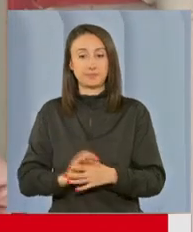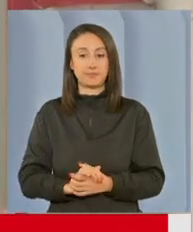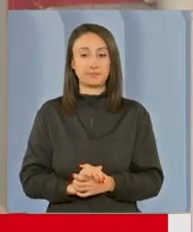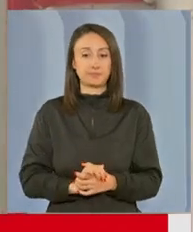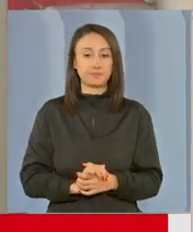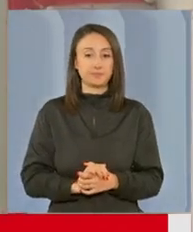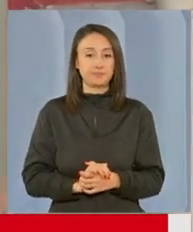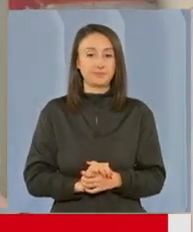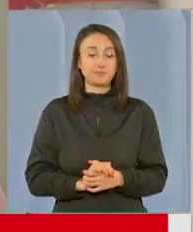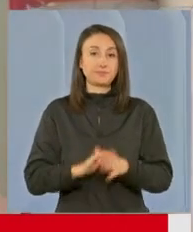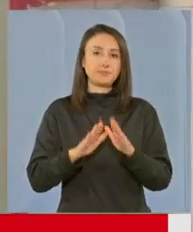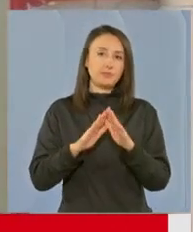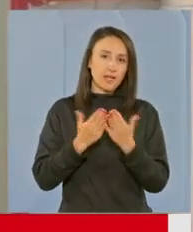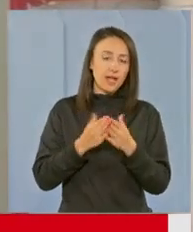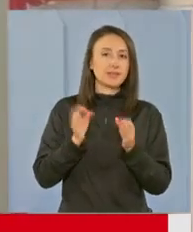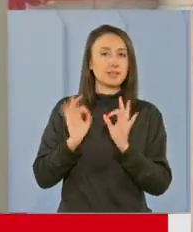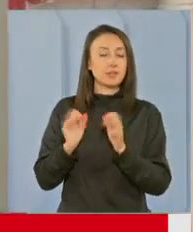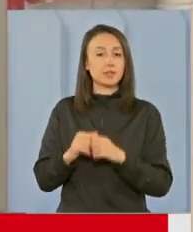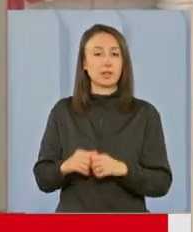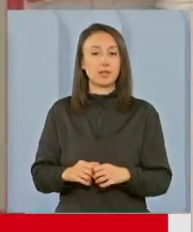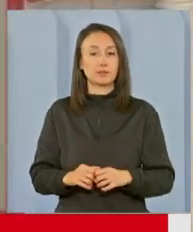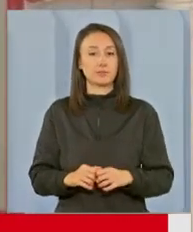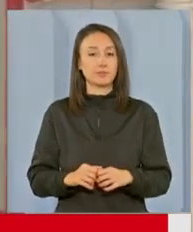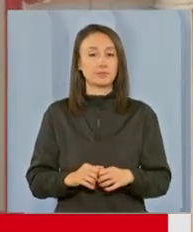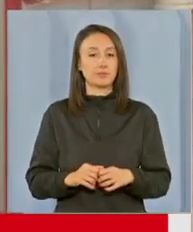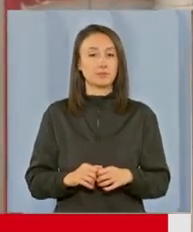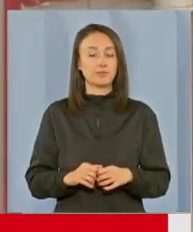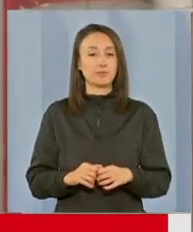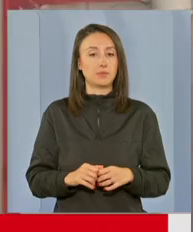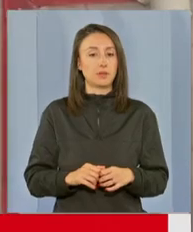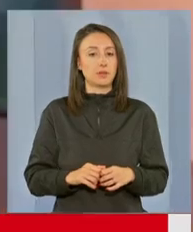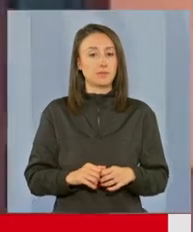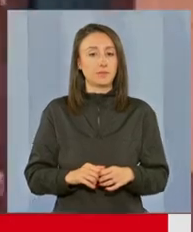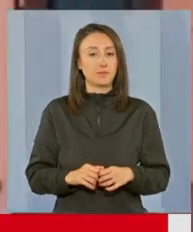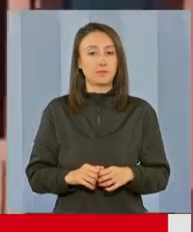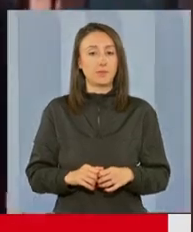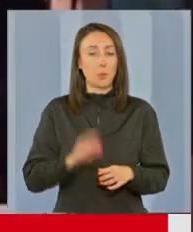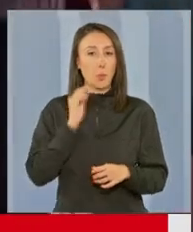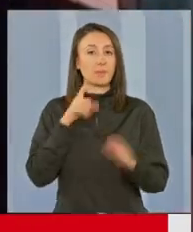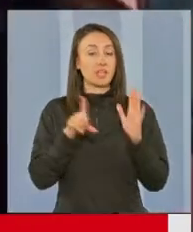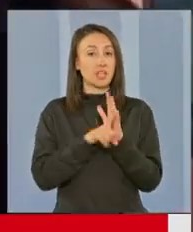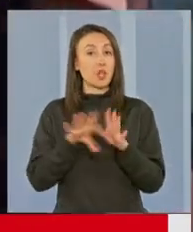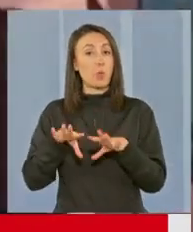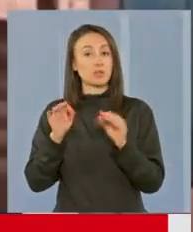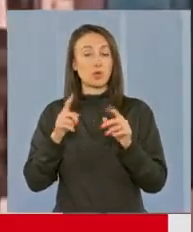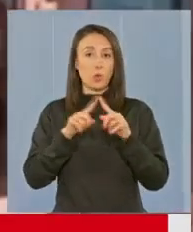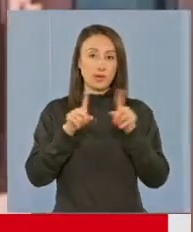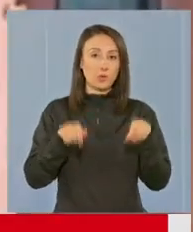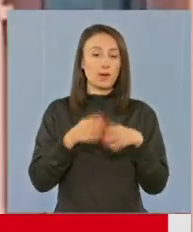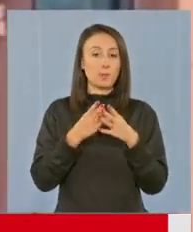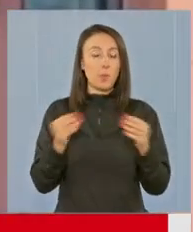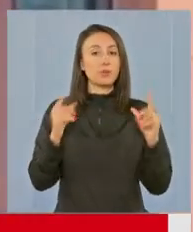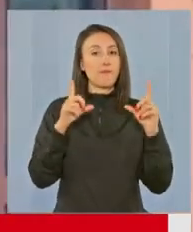carte de specialitate, fiecare carte religioasă pe care o are dumneavoastră acolo, fiecare colțișor. Oamenii legii au găsit o icoană și mai